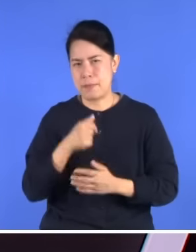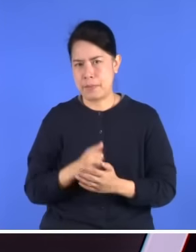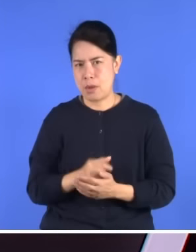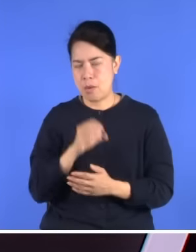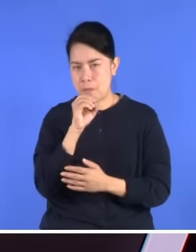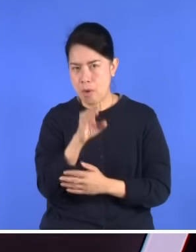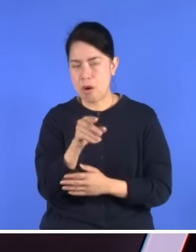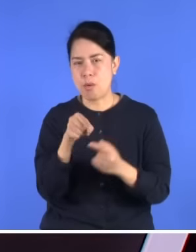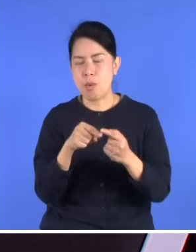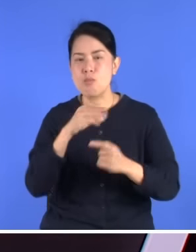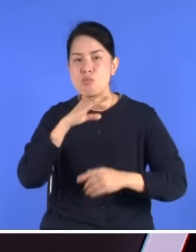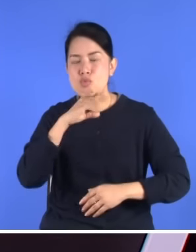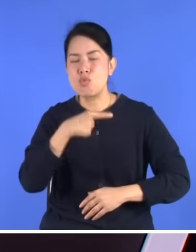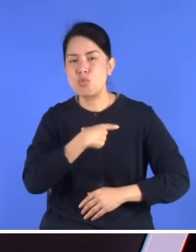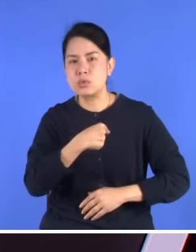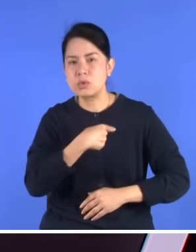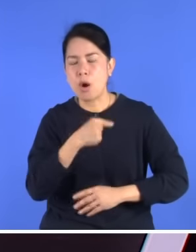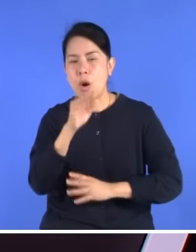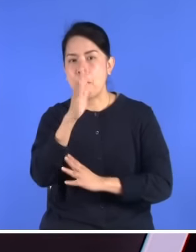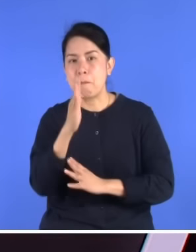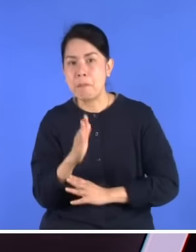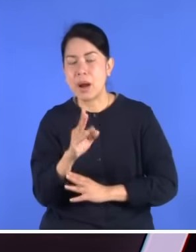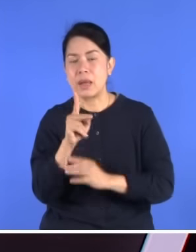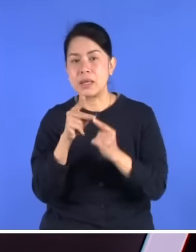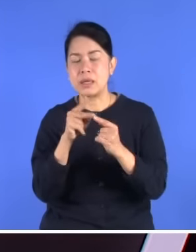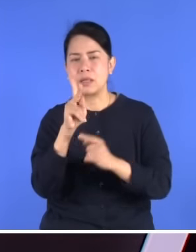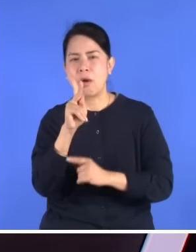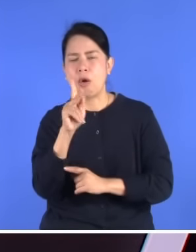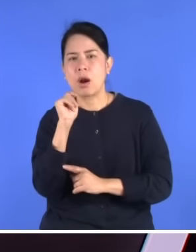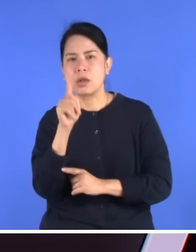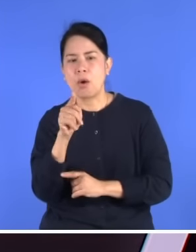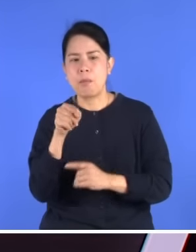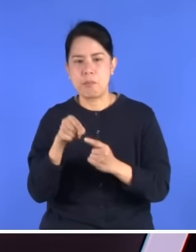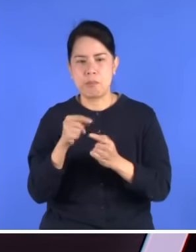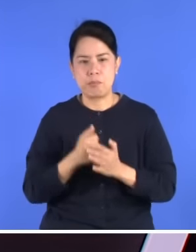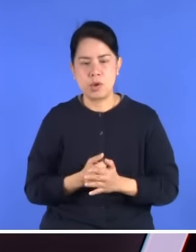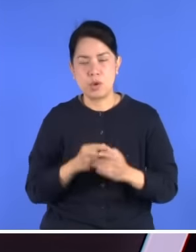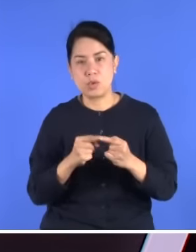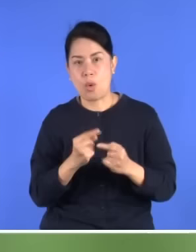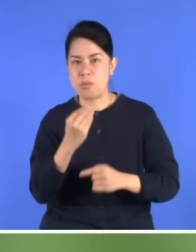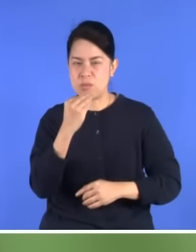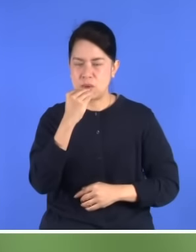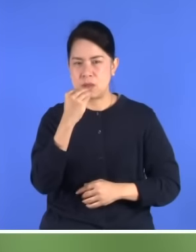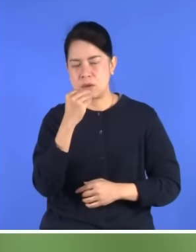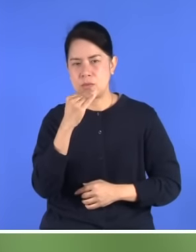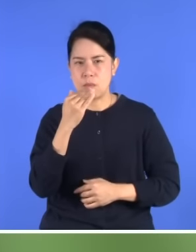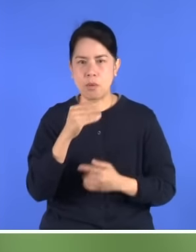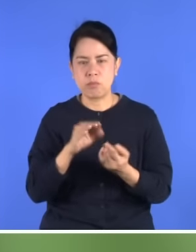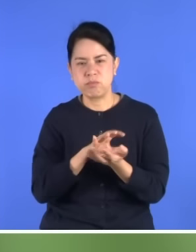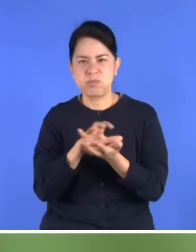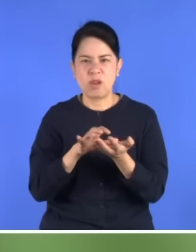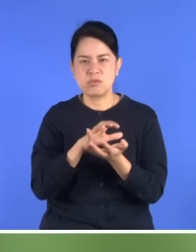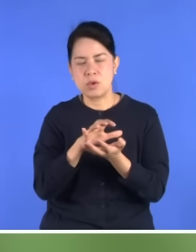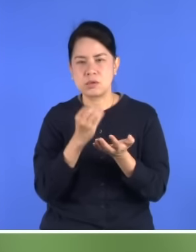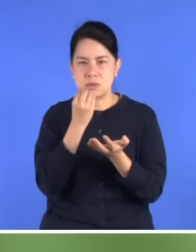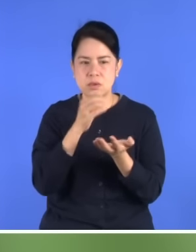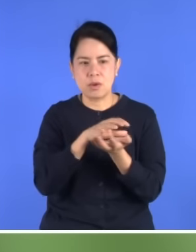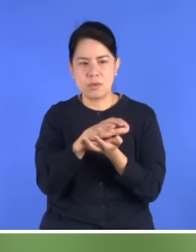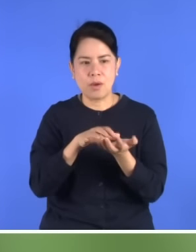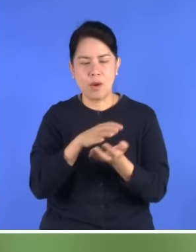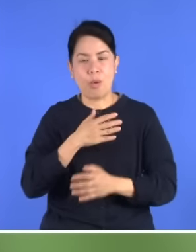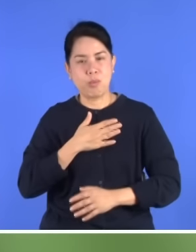กินใกระพอกินเสร็จปุ๊บแล้วมันคึกคึกมั้ยคึกแล้วมันก็ไล่ปล้ำไปเรื่อยเลยไล่ไล่ป้ำมาก็มีหมูไล่ป้ำหมา